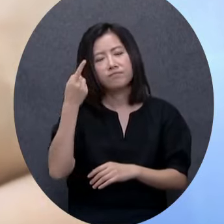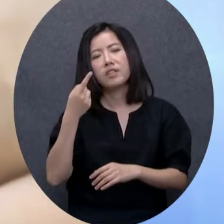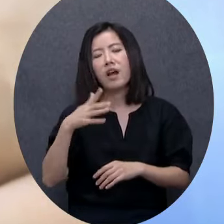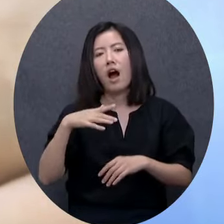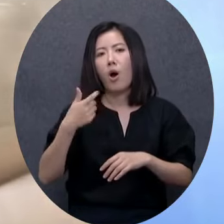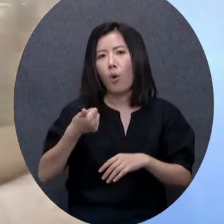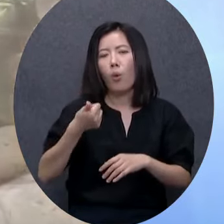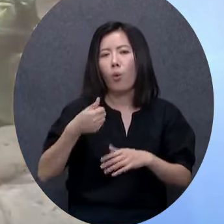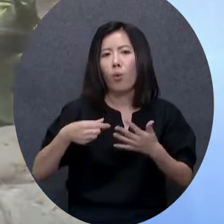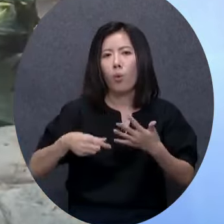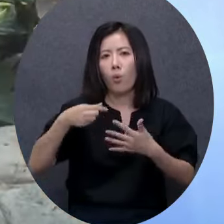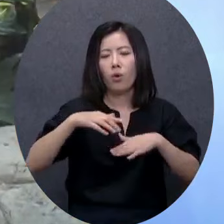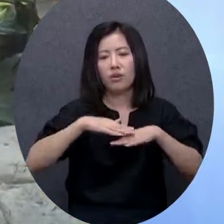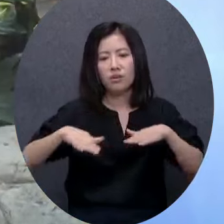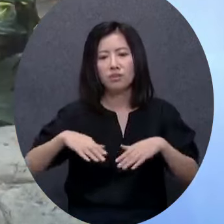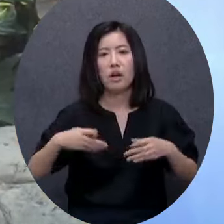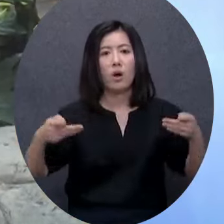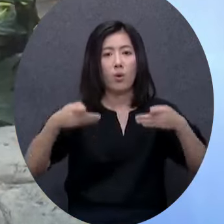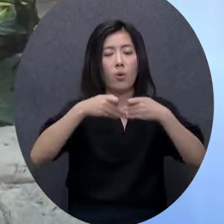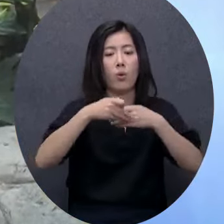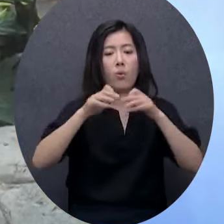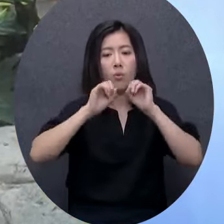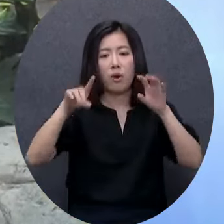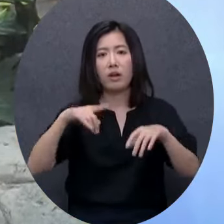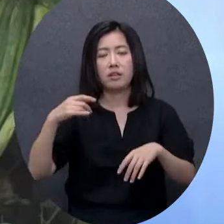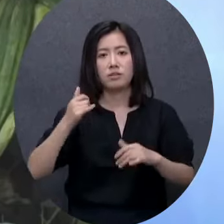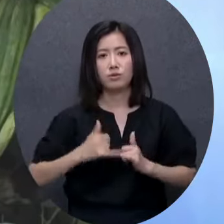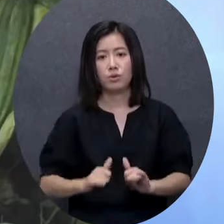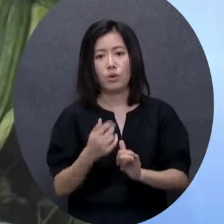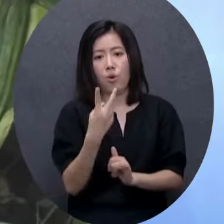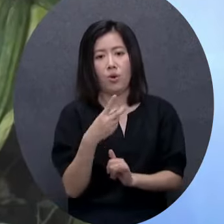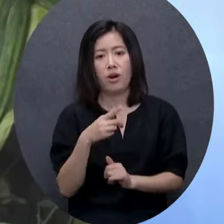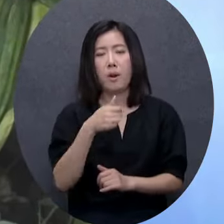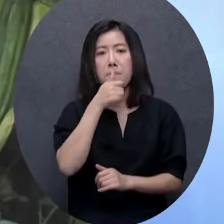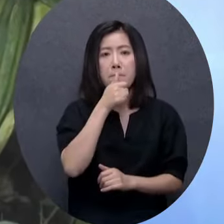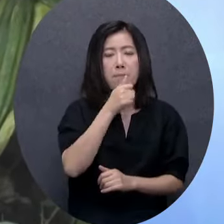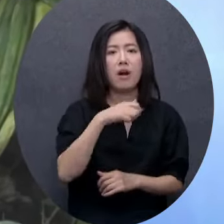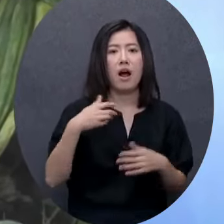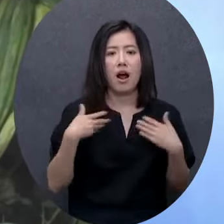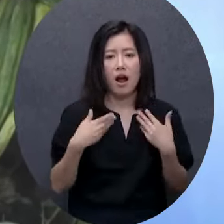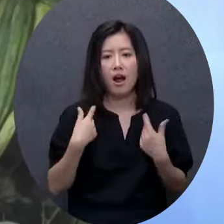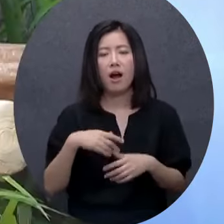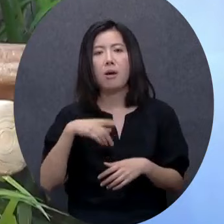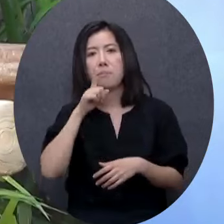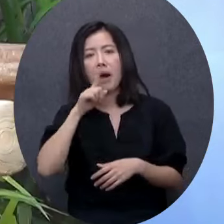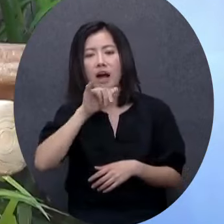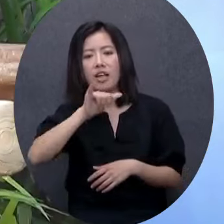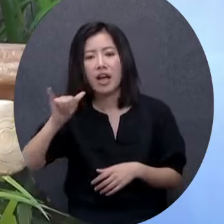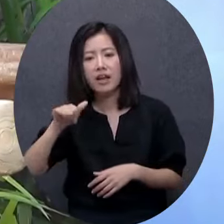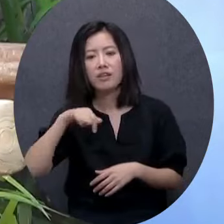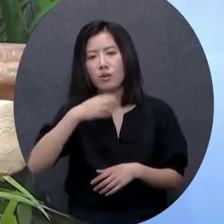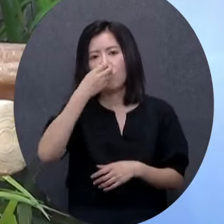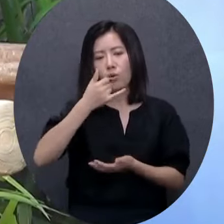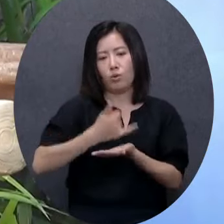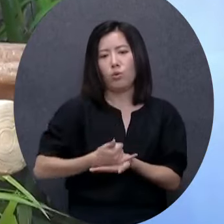得比較穩定啲嘅。 海洋公園表示，呢對雙胞胎父母係樂樂同埋盈盈，所以會留喺香